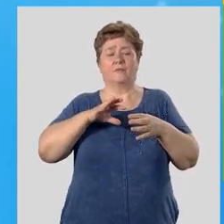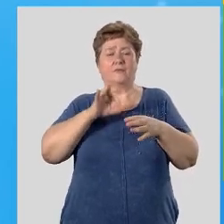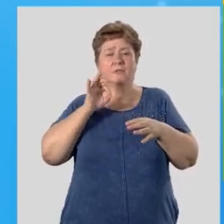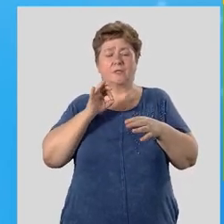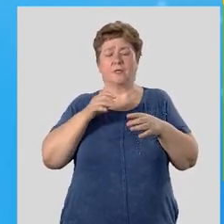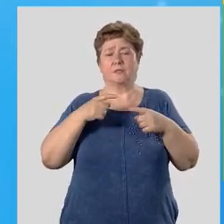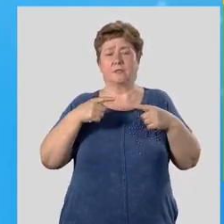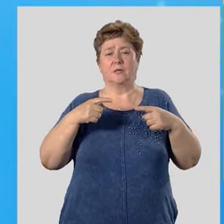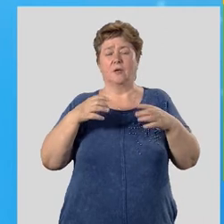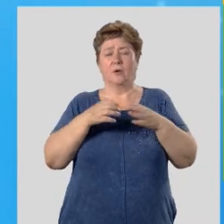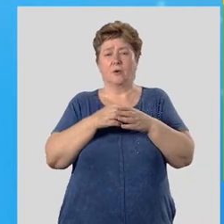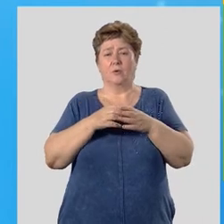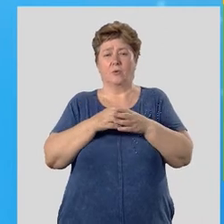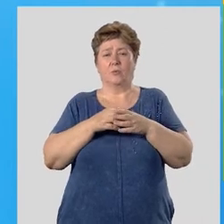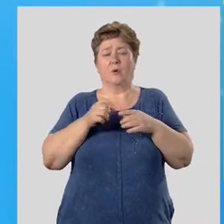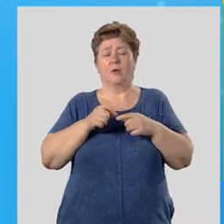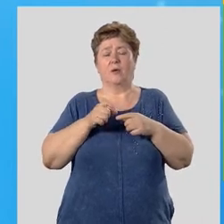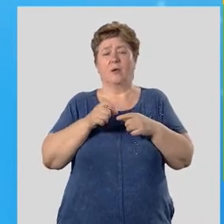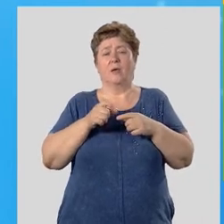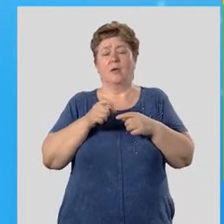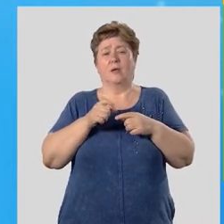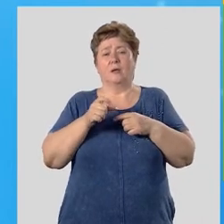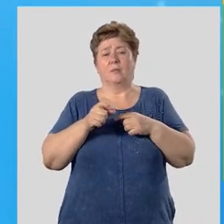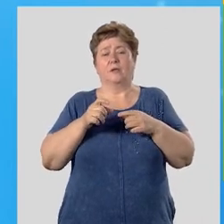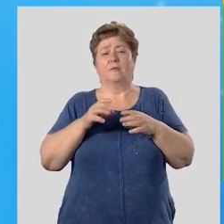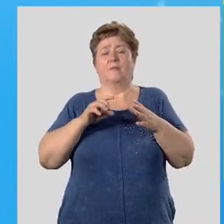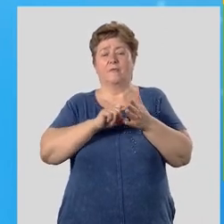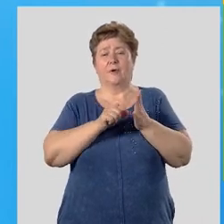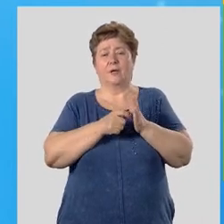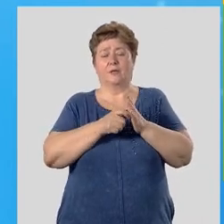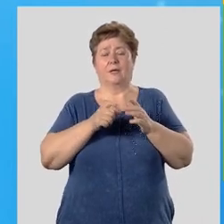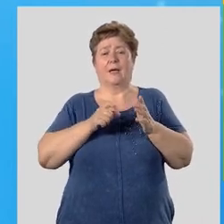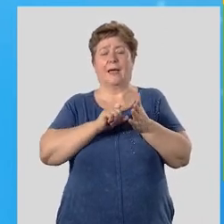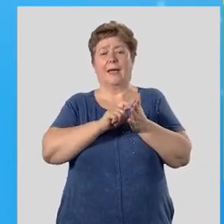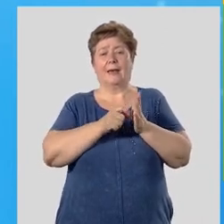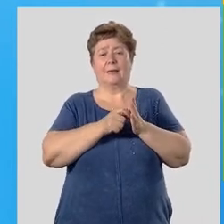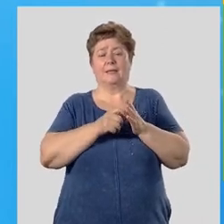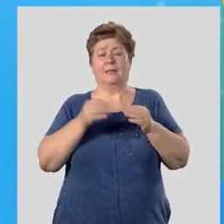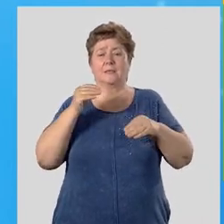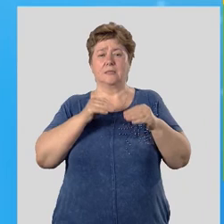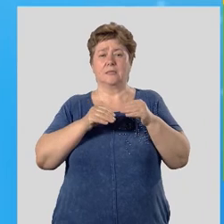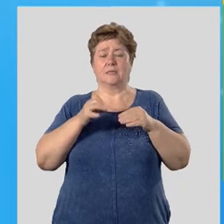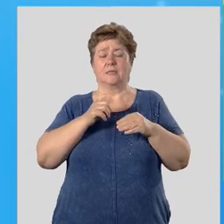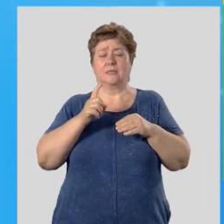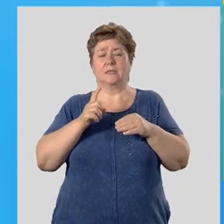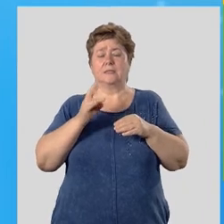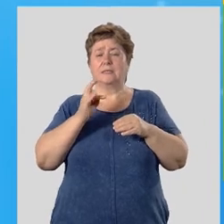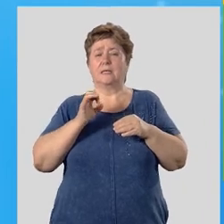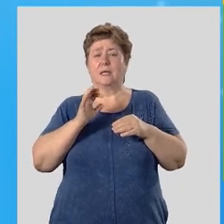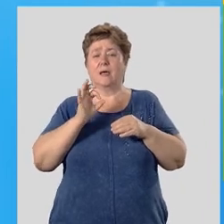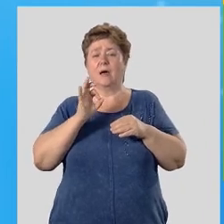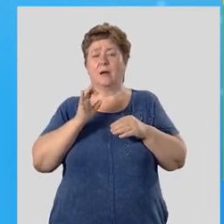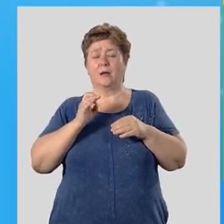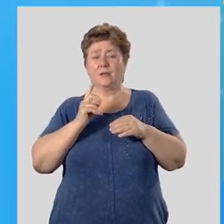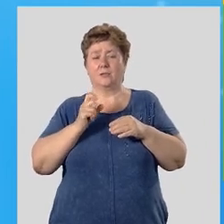Выделяются несколько групп элементов в клетках. Клетки состоят из